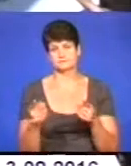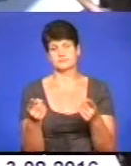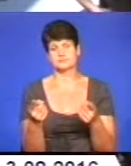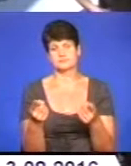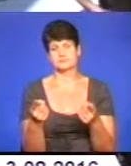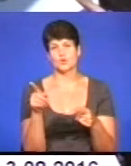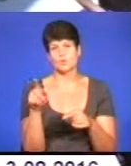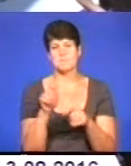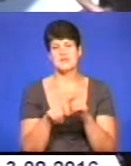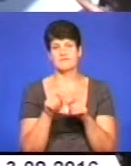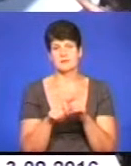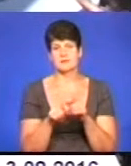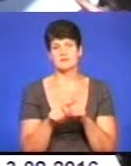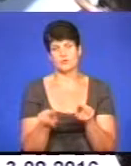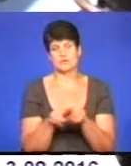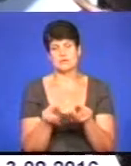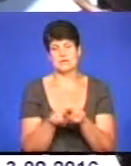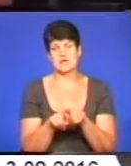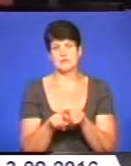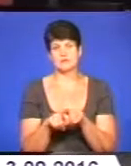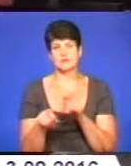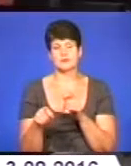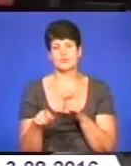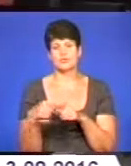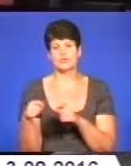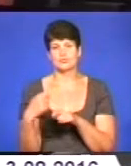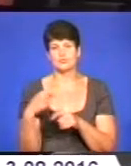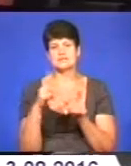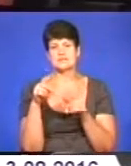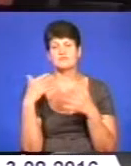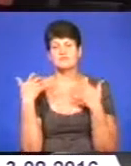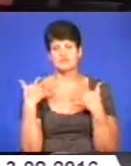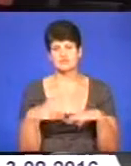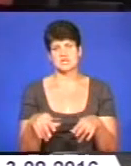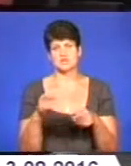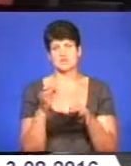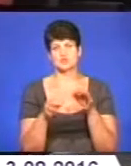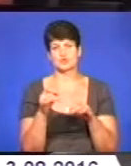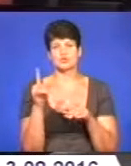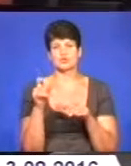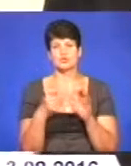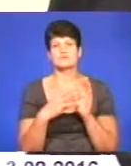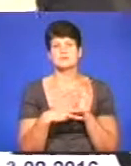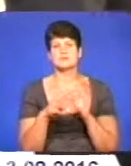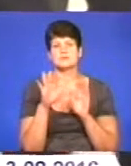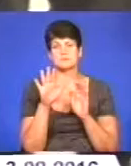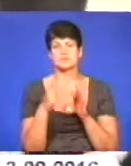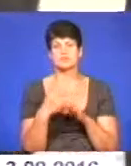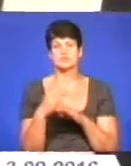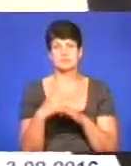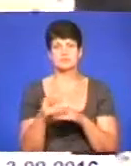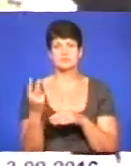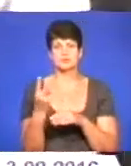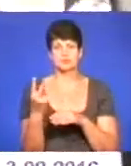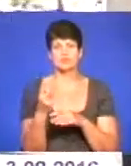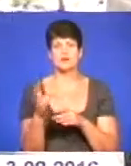Його перевіряють на причетність до схожих злочинів, оскільки закарпатець уже судимий за статтею 185 частина 2 «Крадіжка